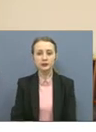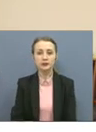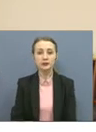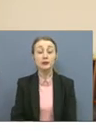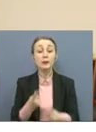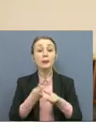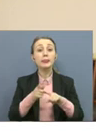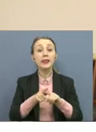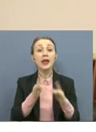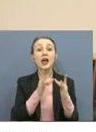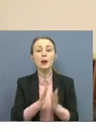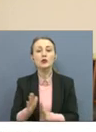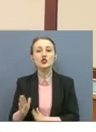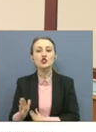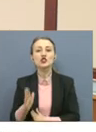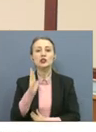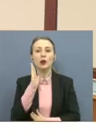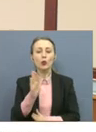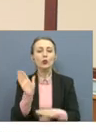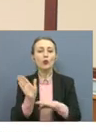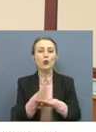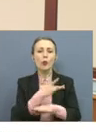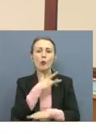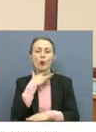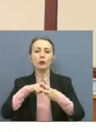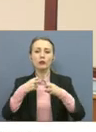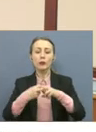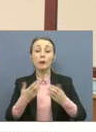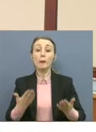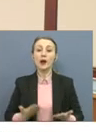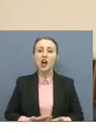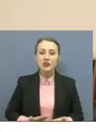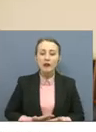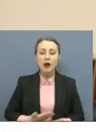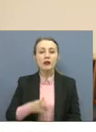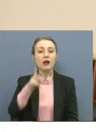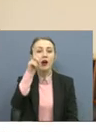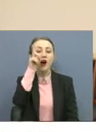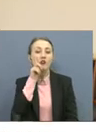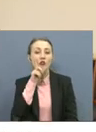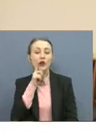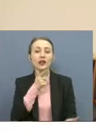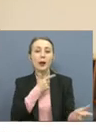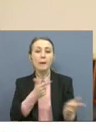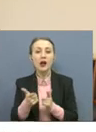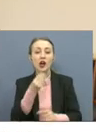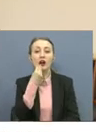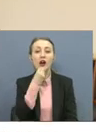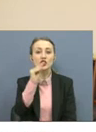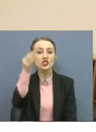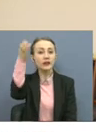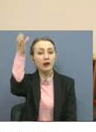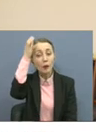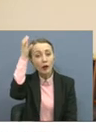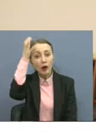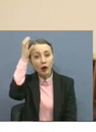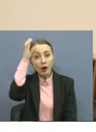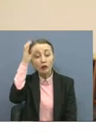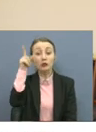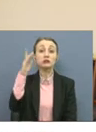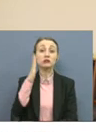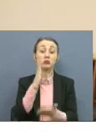болады. Яғни білім сапасын арттыру, жастардың бос уақытының тиімді өтуі тағы басқалары. Университетте бір жатақхана бар. Ол 2015